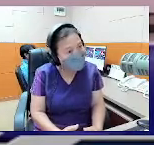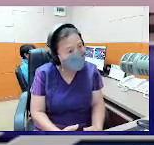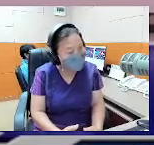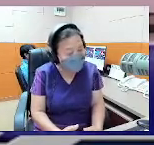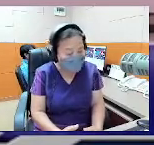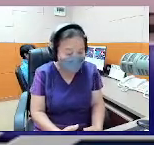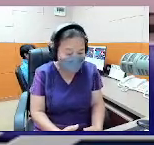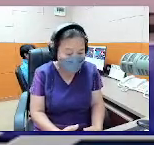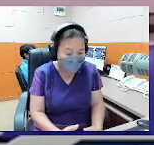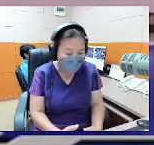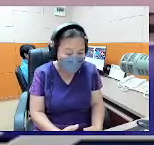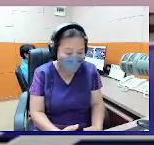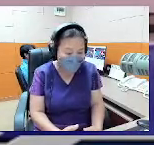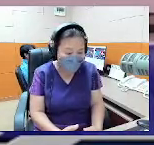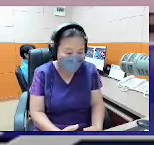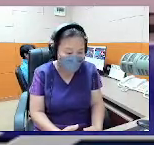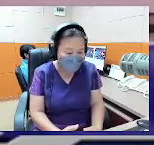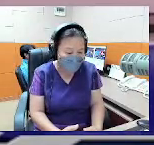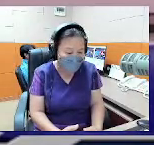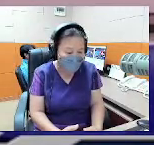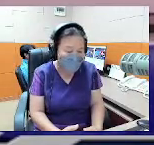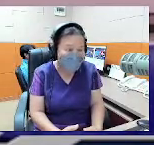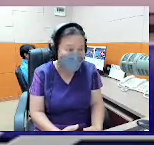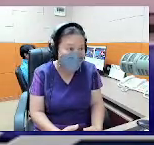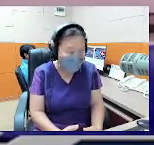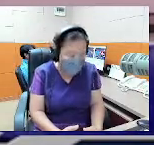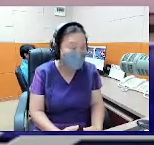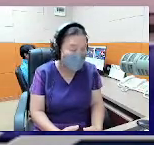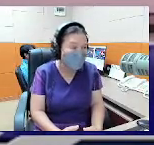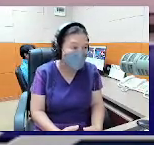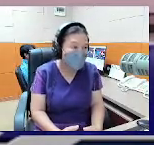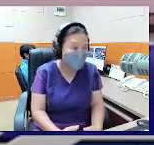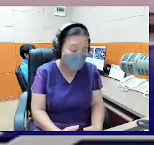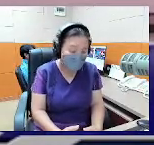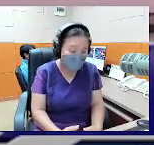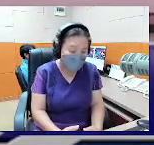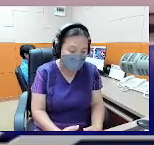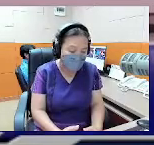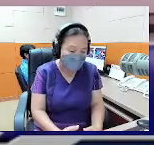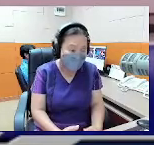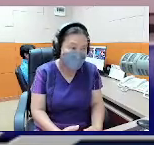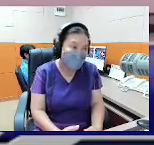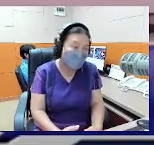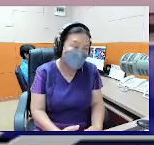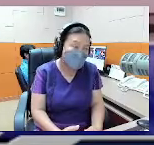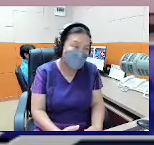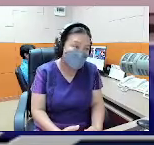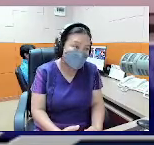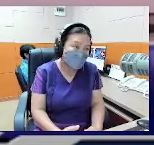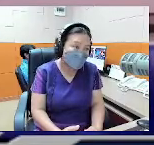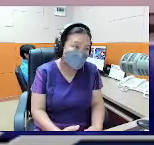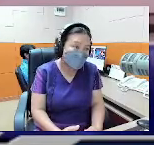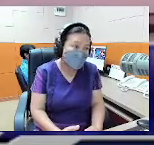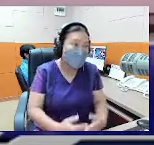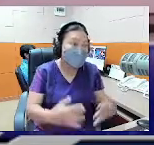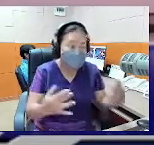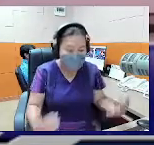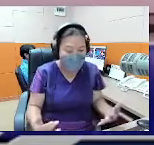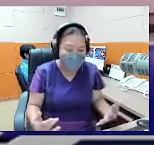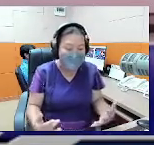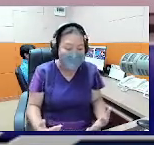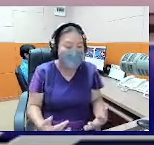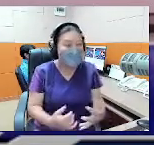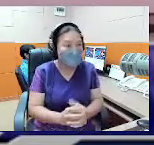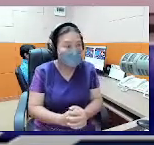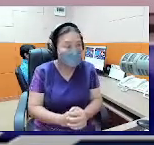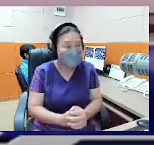อีกหนึ่งรายวิชาที่เกี่ยวกับมาตรฐานนะคะคุณลักษณะที่เหมาะสมของผู้ประกอบการที่จะผลิตอาหารฮาลาล